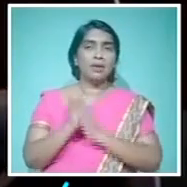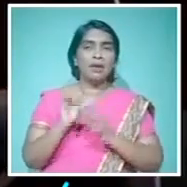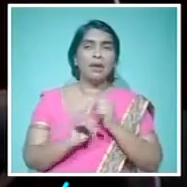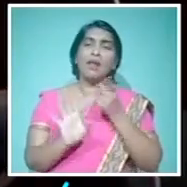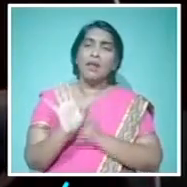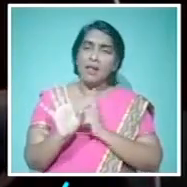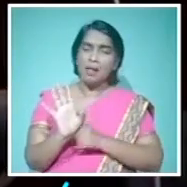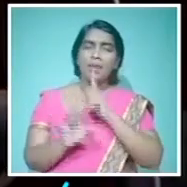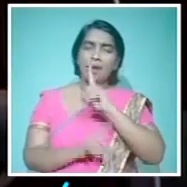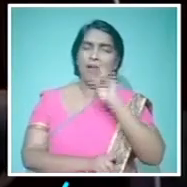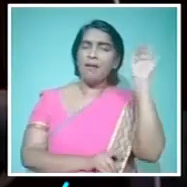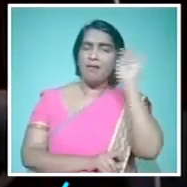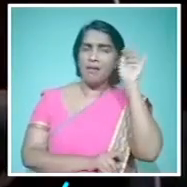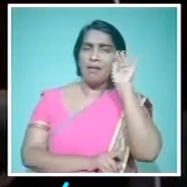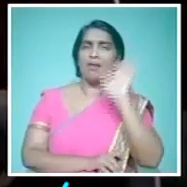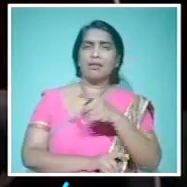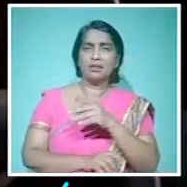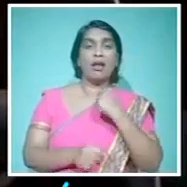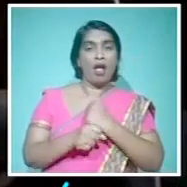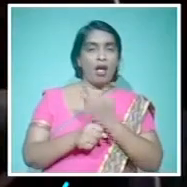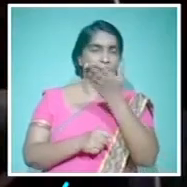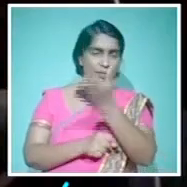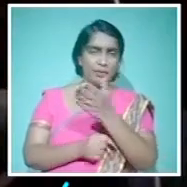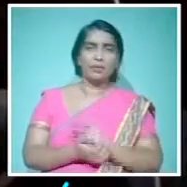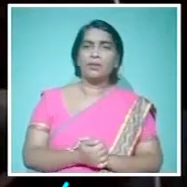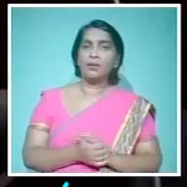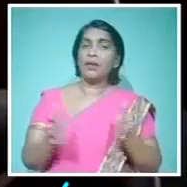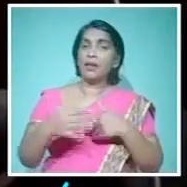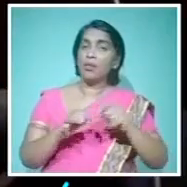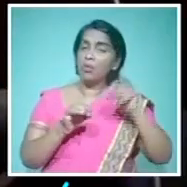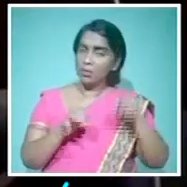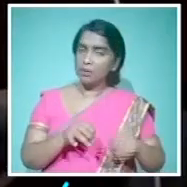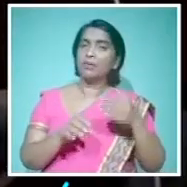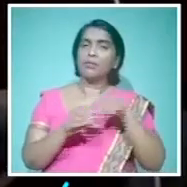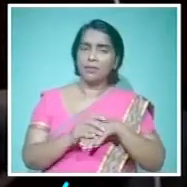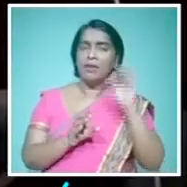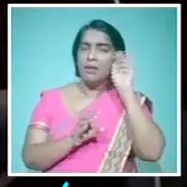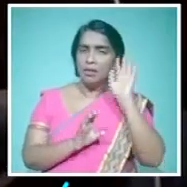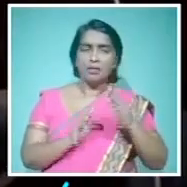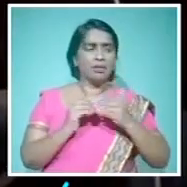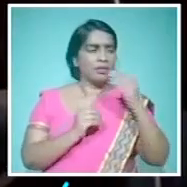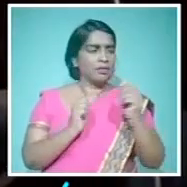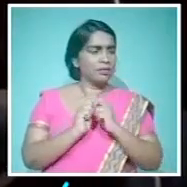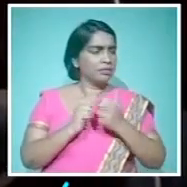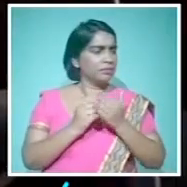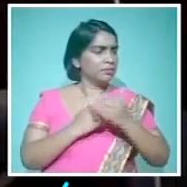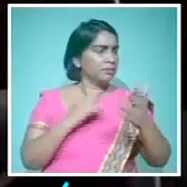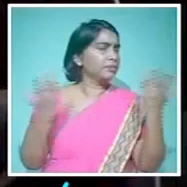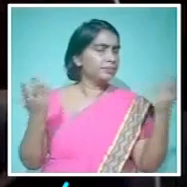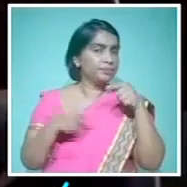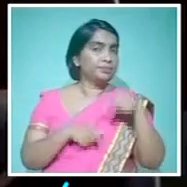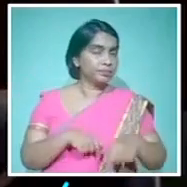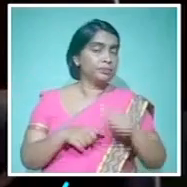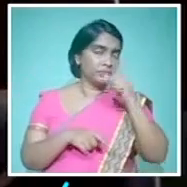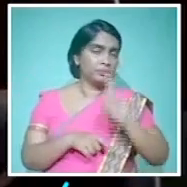हेमदाम प्रकाश अभी हालती नब तुम लगे आंड इनकोट कैबिनेट मंडल वाले इनकोट हालती नब इतिहा वेचदे अक्ने मे